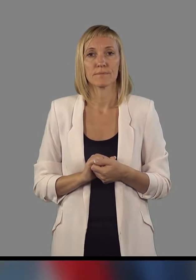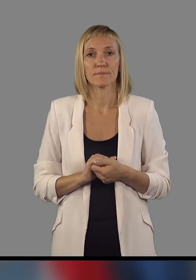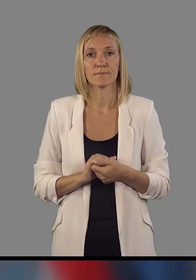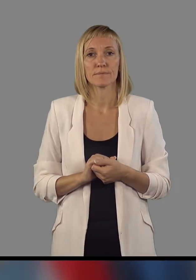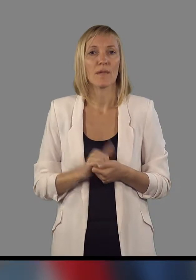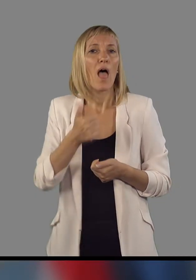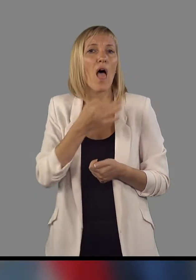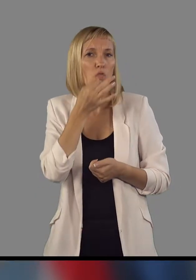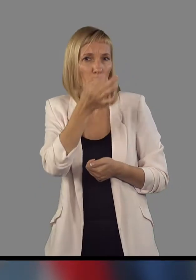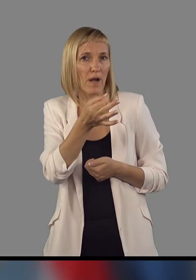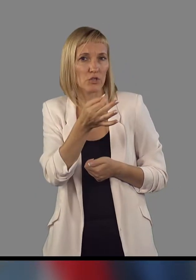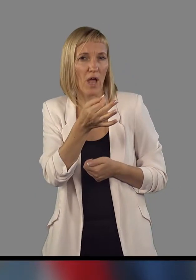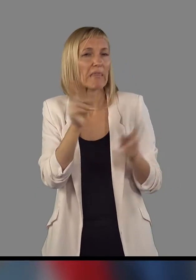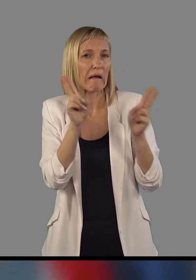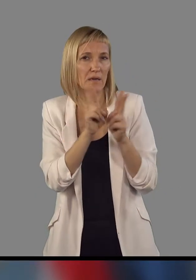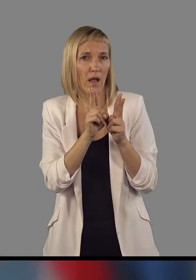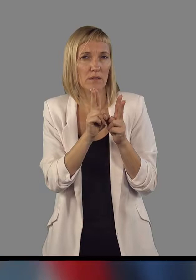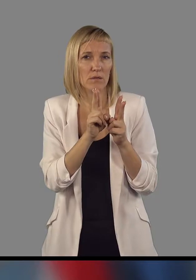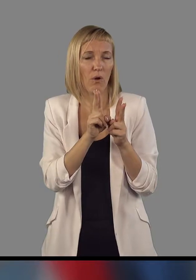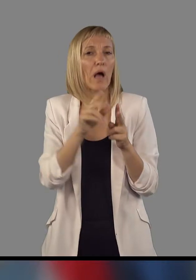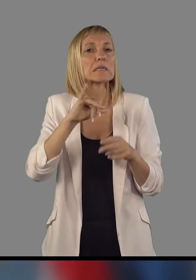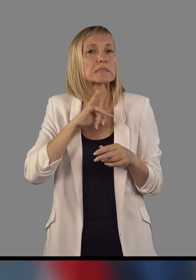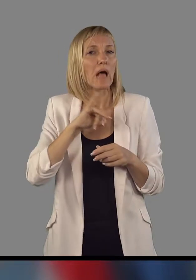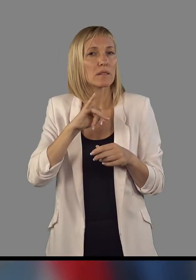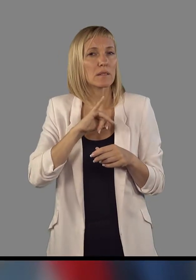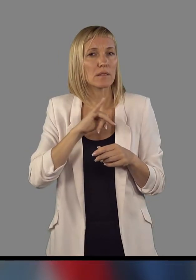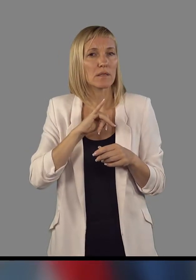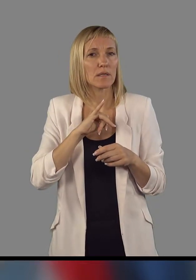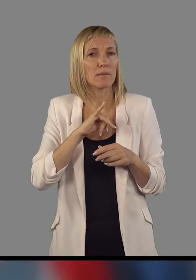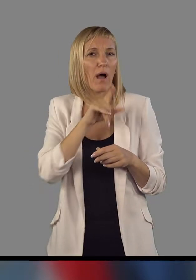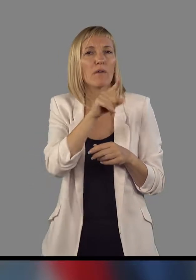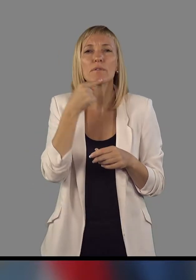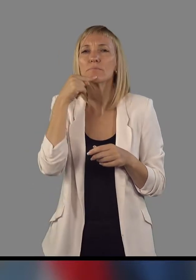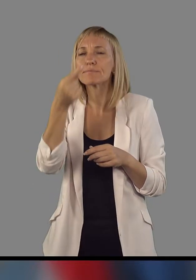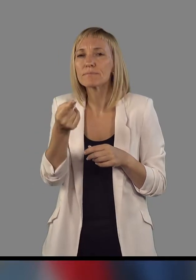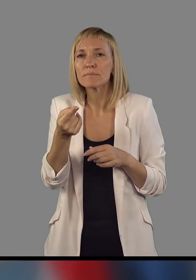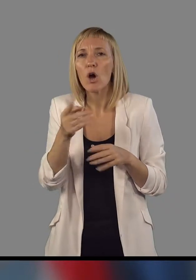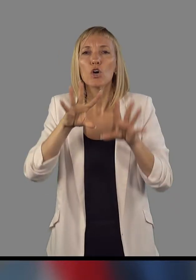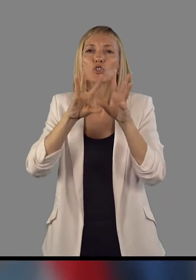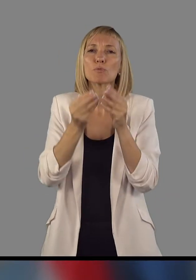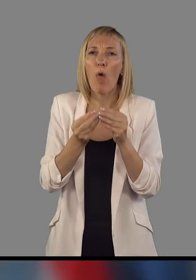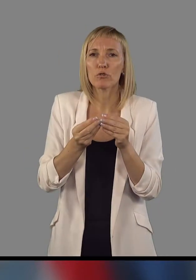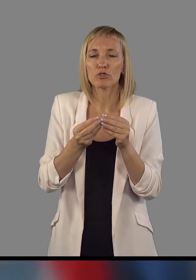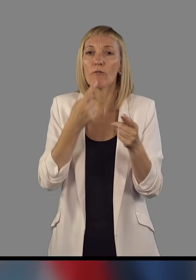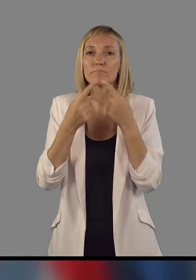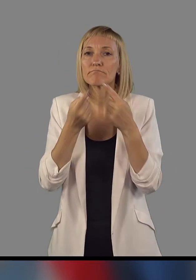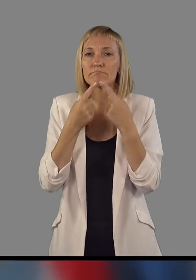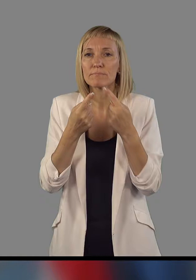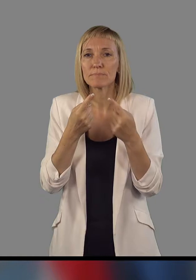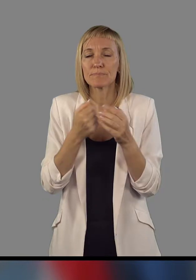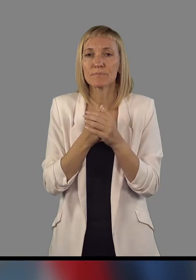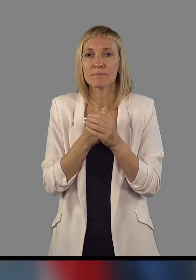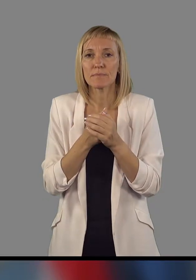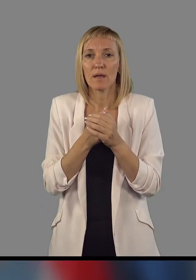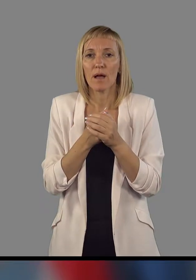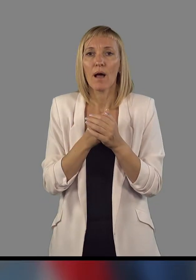Izvolite, TV Slovenija. Jaz bi mogoče imela samo eno kratko vprašanje. Me zanima, omenili ste samo, splošno